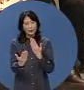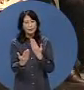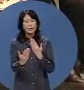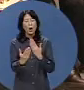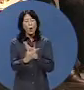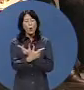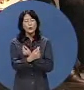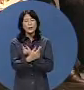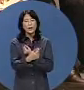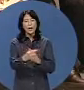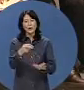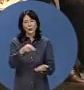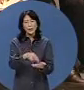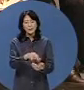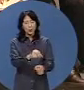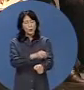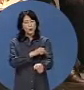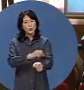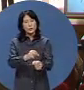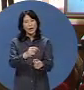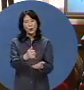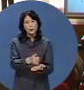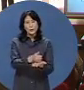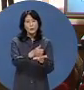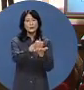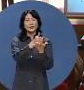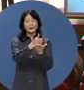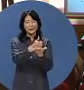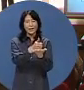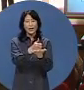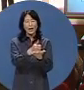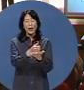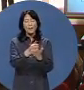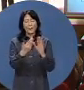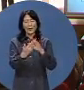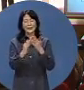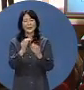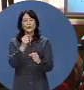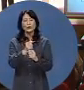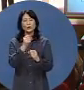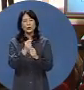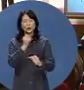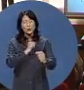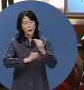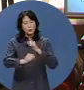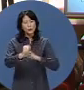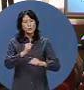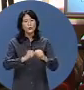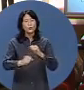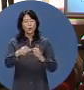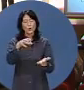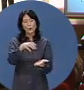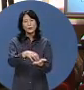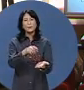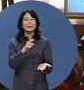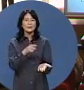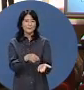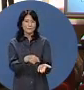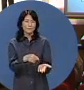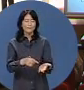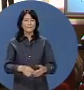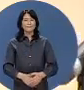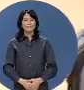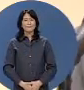お互いの立場や特性を尊重しながらまちづくりに取り組んでいくことを明らかにしています。